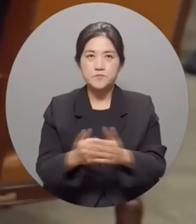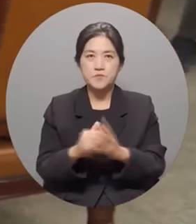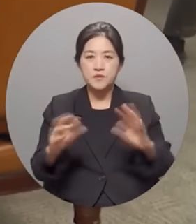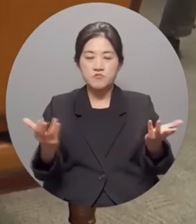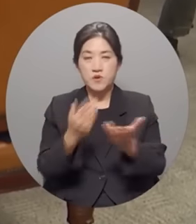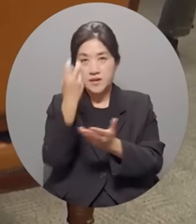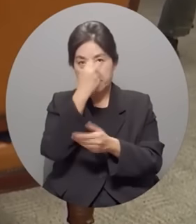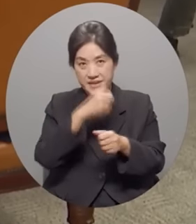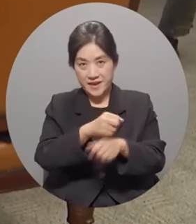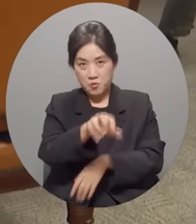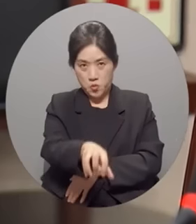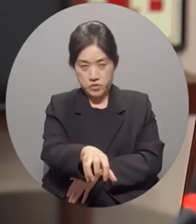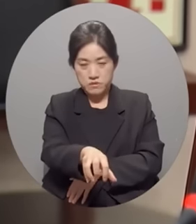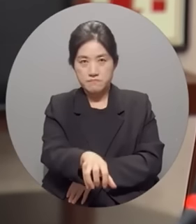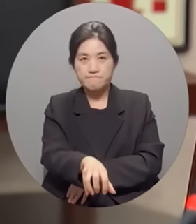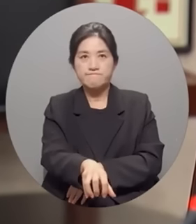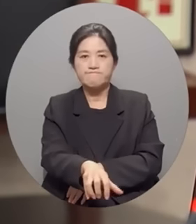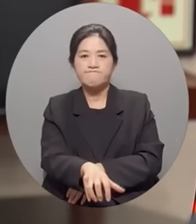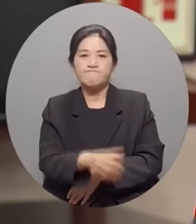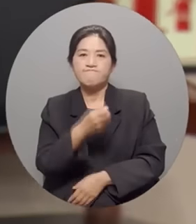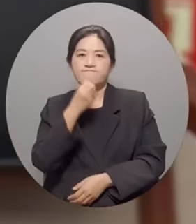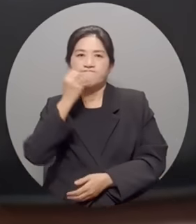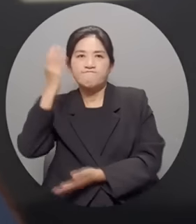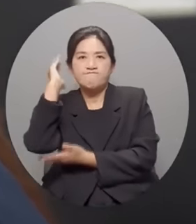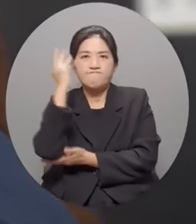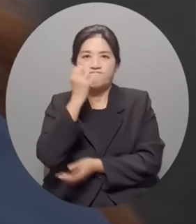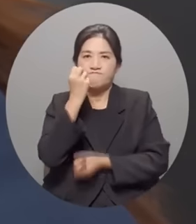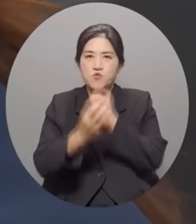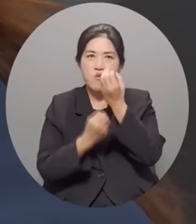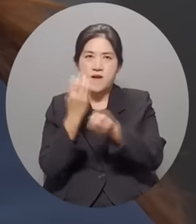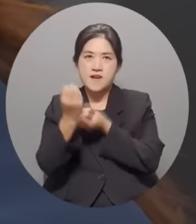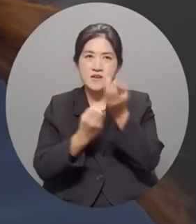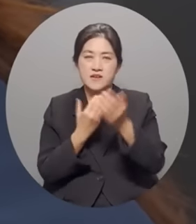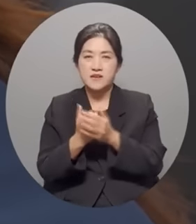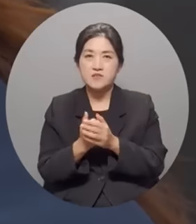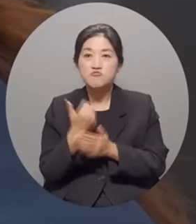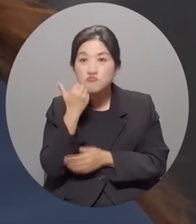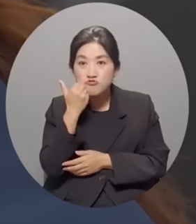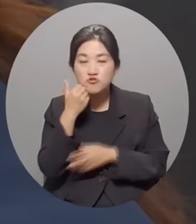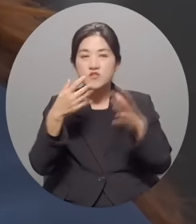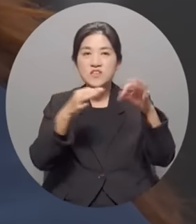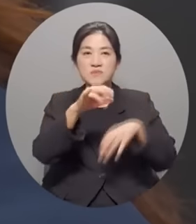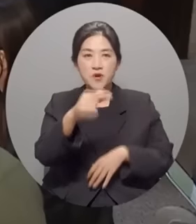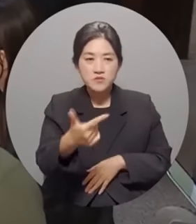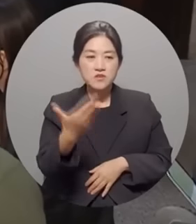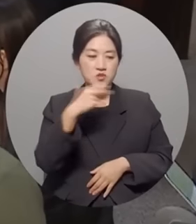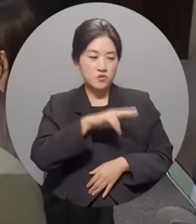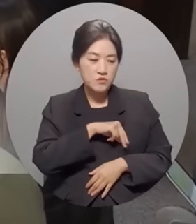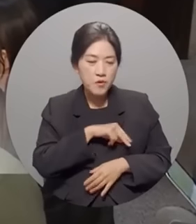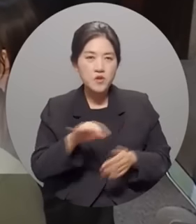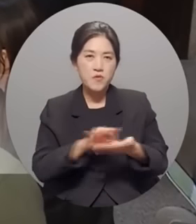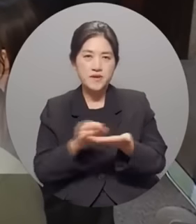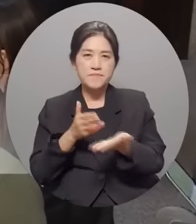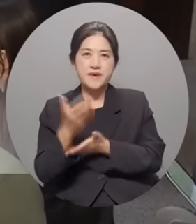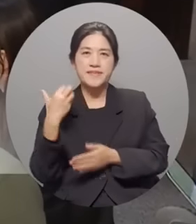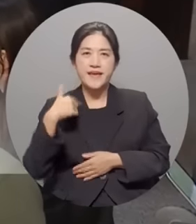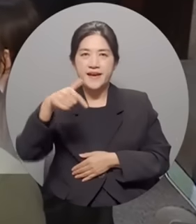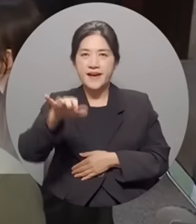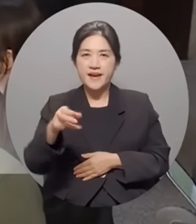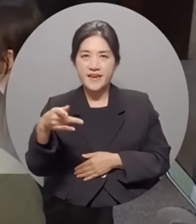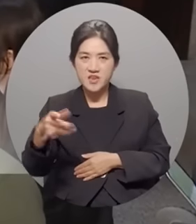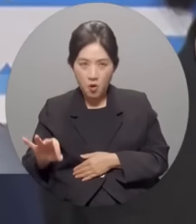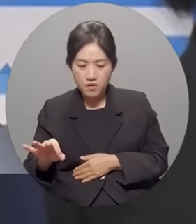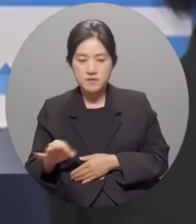국정감사장에서 거침없는 폭로를 이어간 김의원의 회계책임자 강혜경 씨는 기자회견에서도